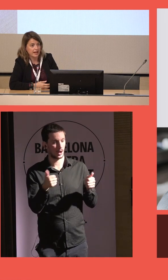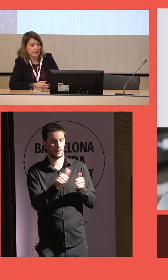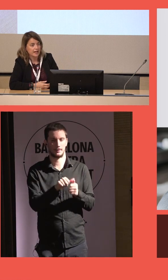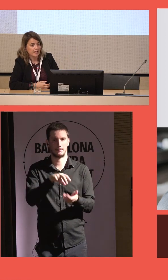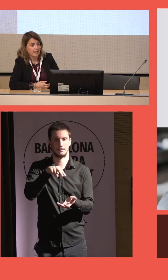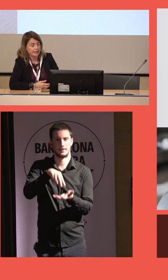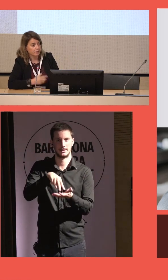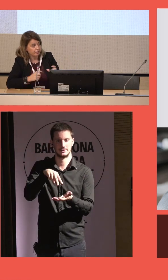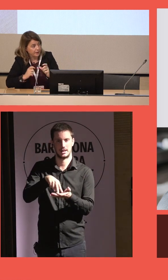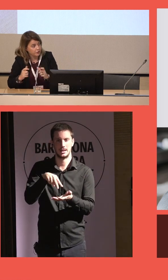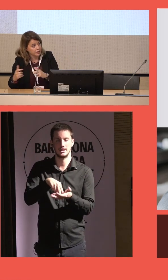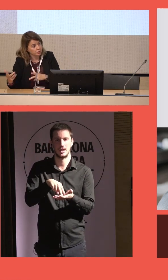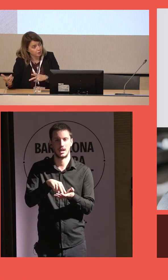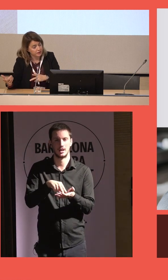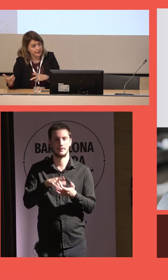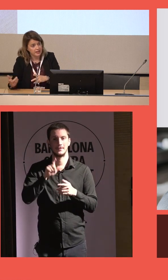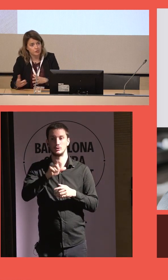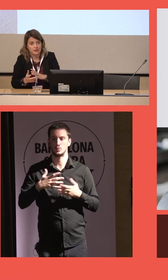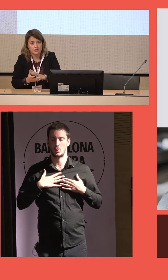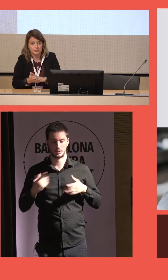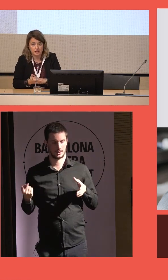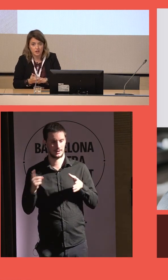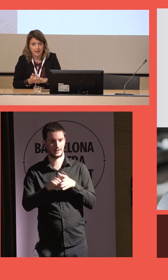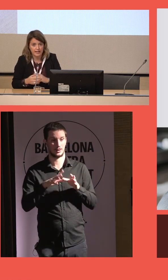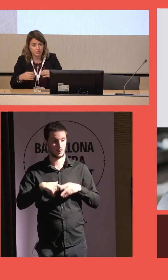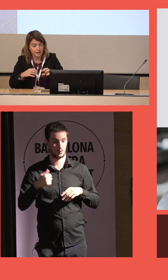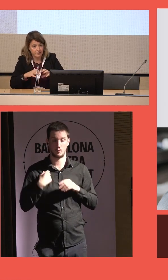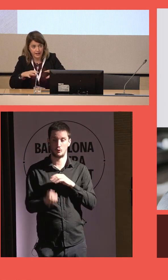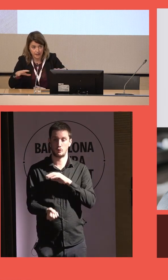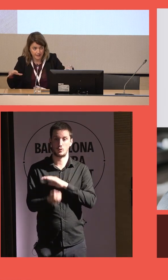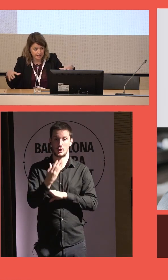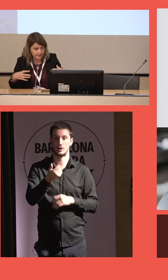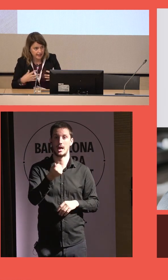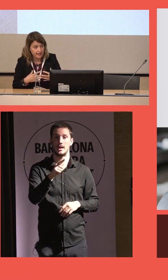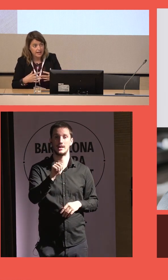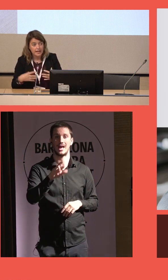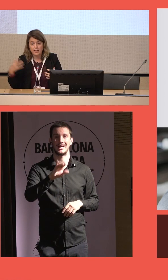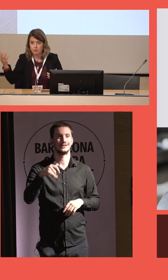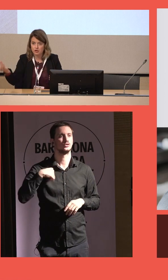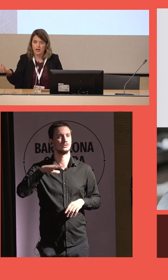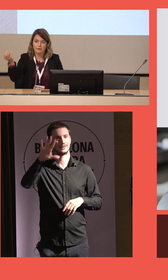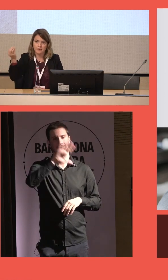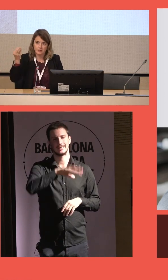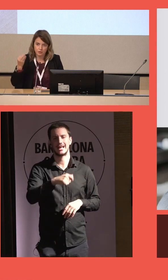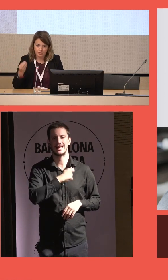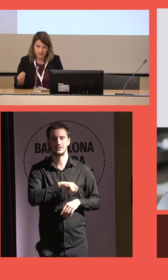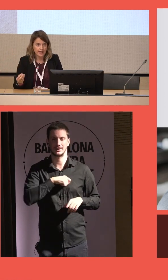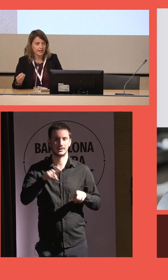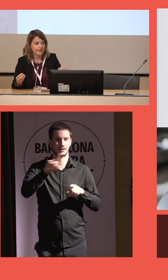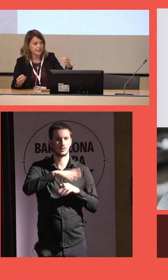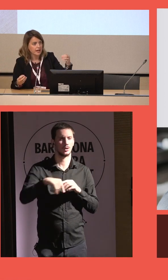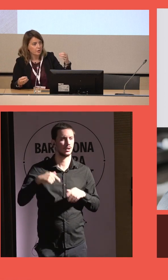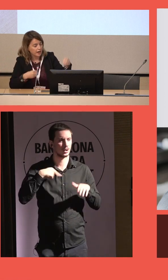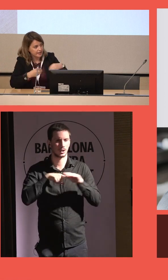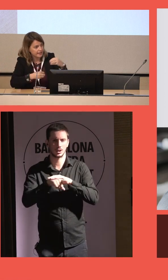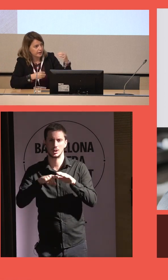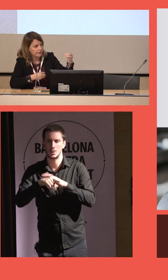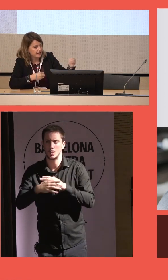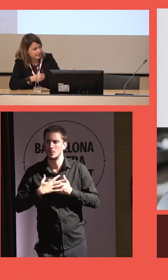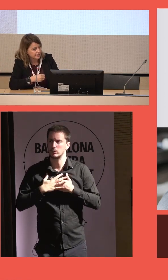presencial de persones voluntàries nosaltres a Fundació Alares ho fèiem a nivell estatal i buscàvem els voluntaris